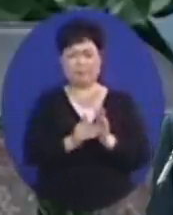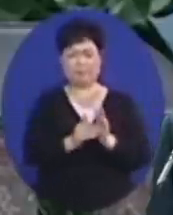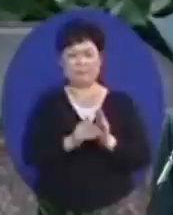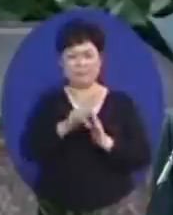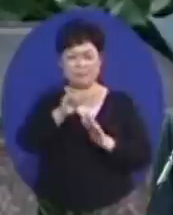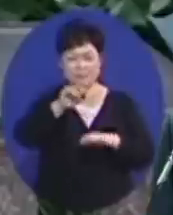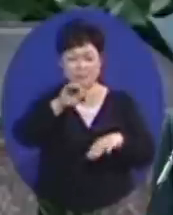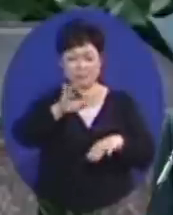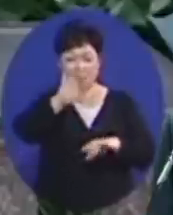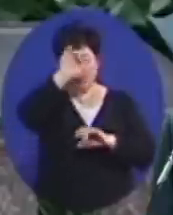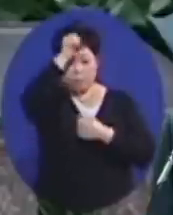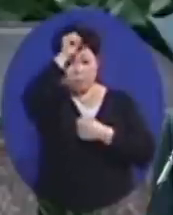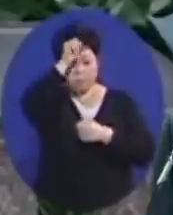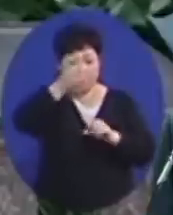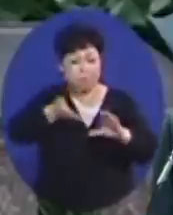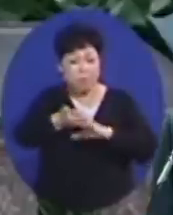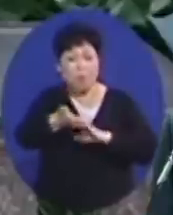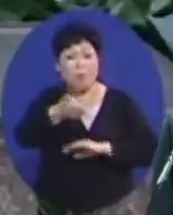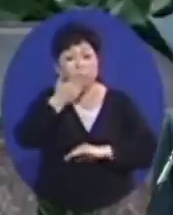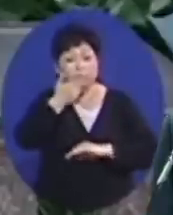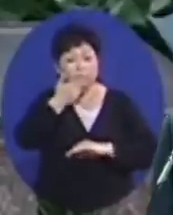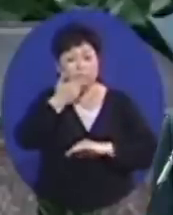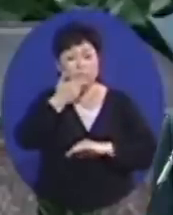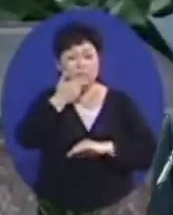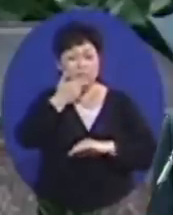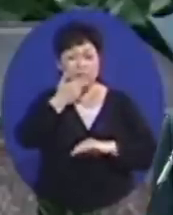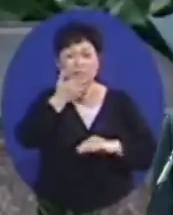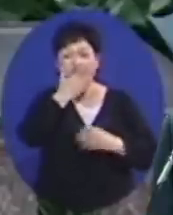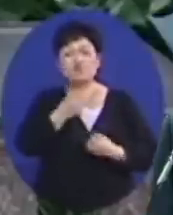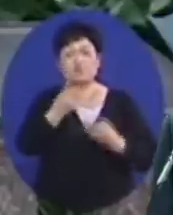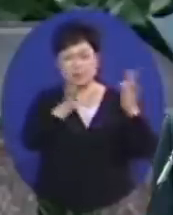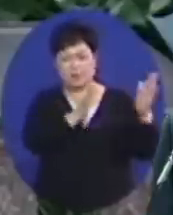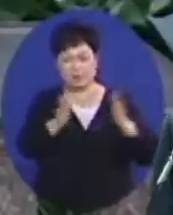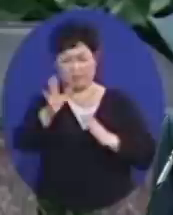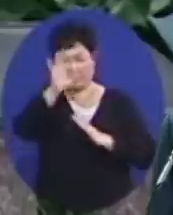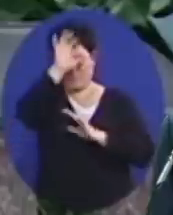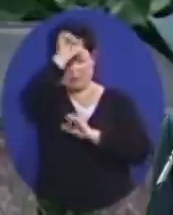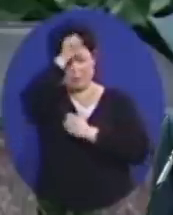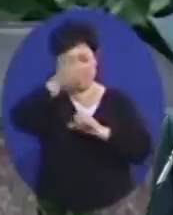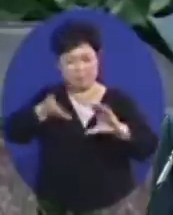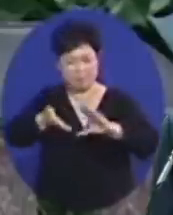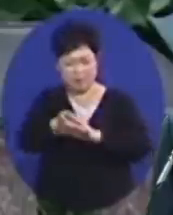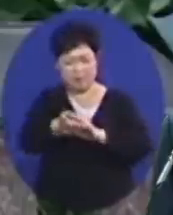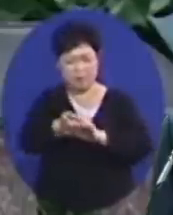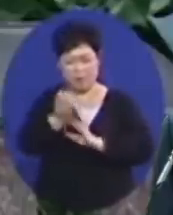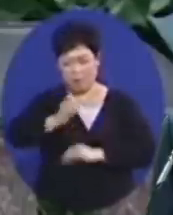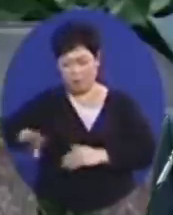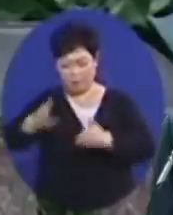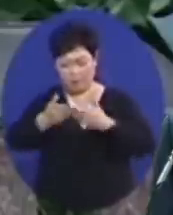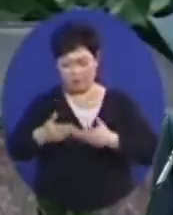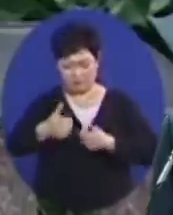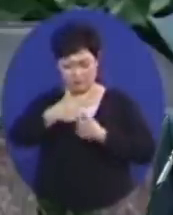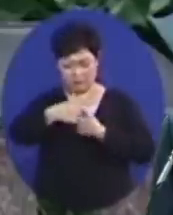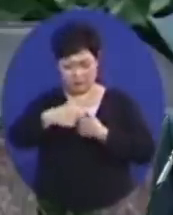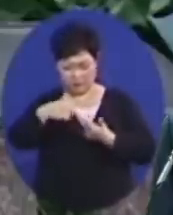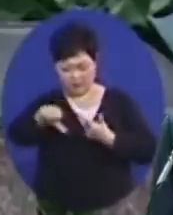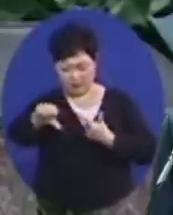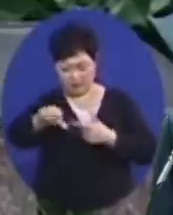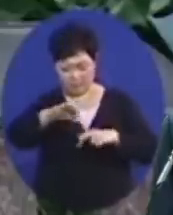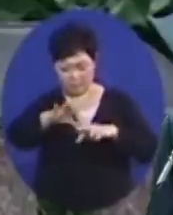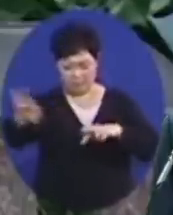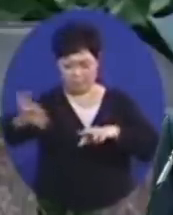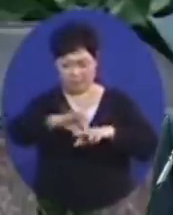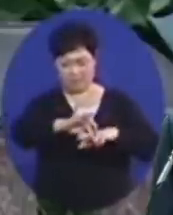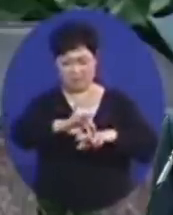맨발로 인생을 살았는데 하나님의 축복을 예비한 신발을 신게 해주시고 버림받은 놈인데 아들의 반지를